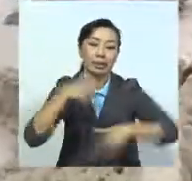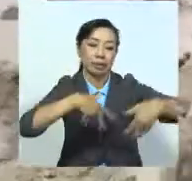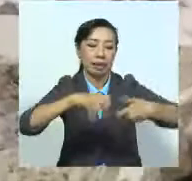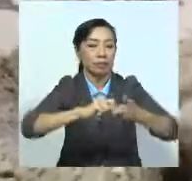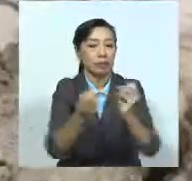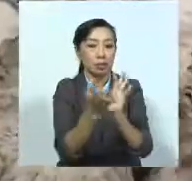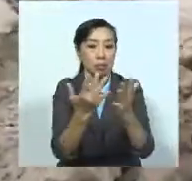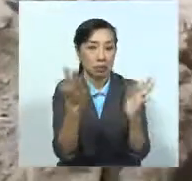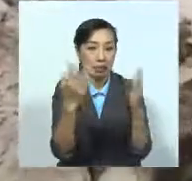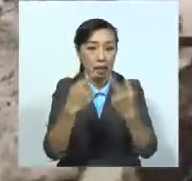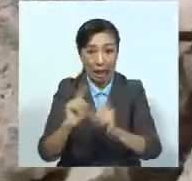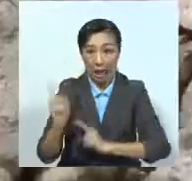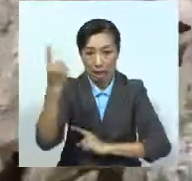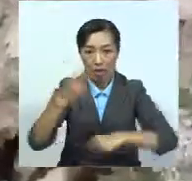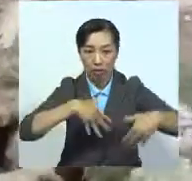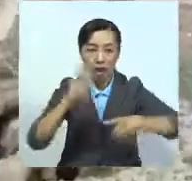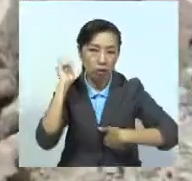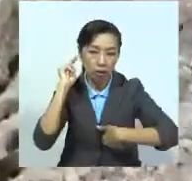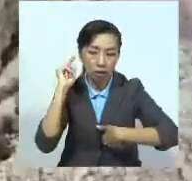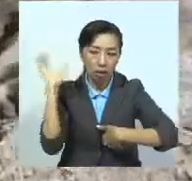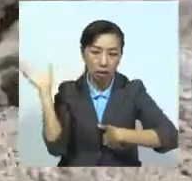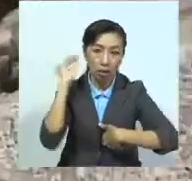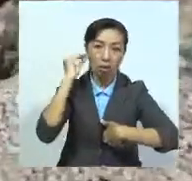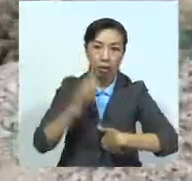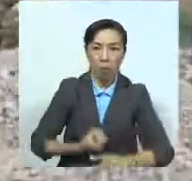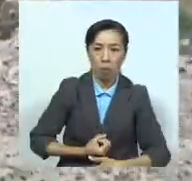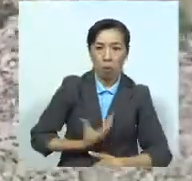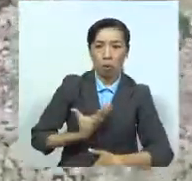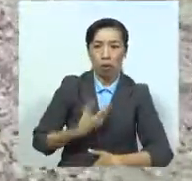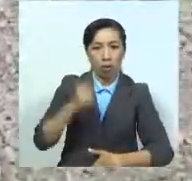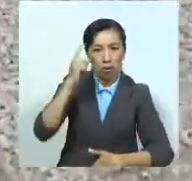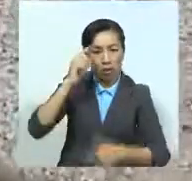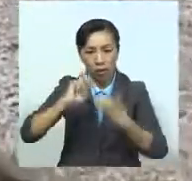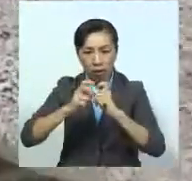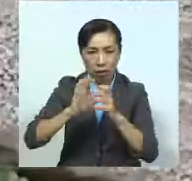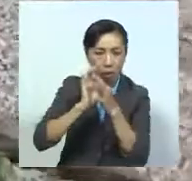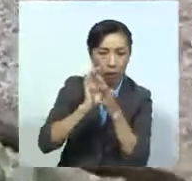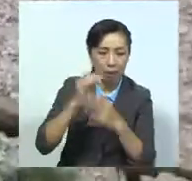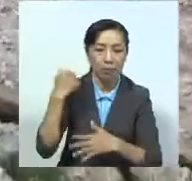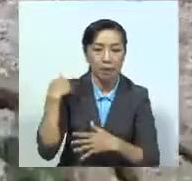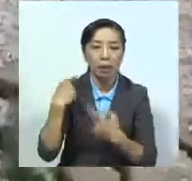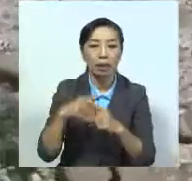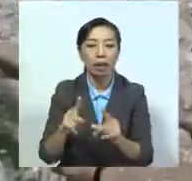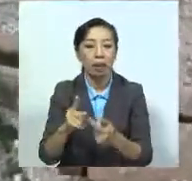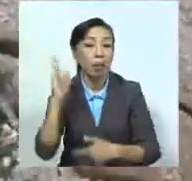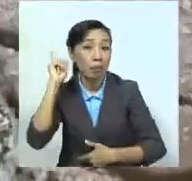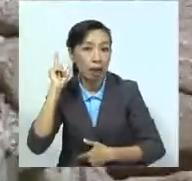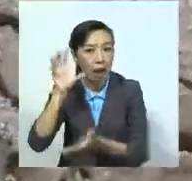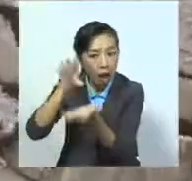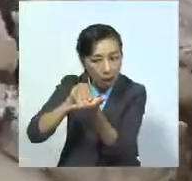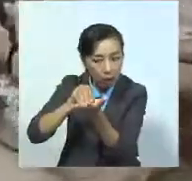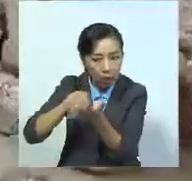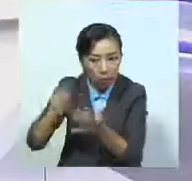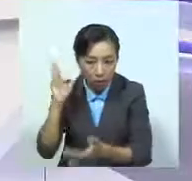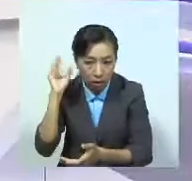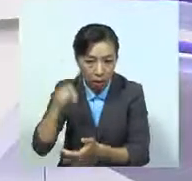ต่แน่นอนว่าเมื่อวานตอนแรกเนี่ยประชาชนเห็นข่าวนี้ก็ตกใจก็กลัวว่าเดี๋ยวจะมีอะไรเกิดขึ้นหรือเปล่านะคะเพราะฉะนั้นเวลาที่มีข้อมูลข่าวสาร